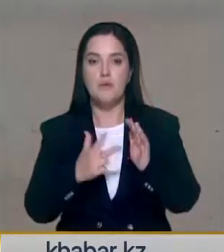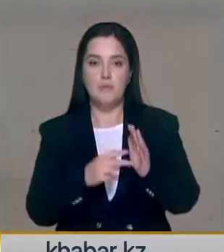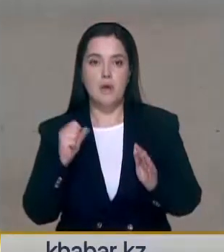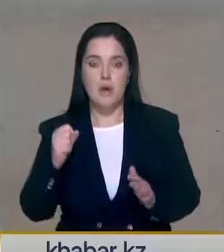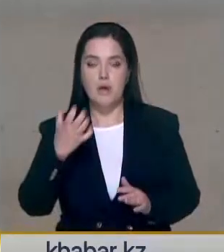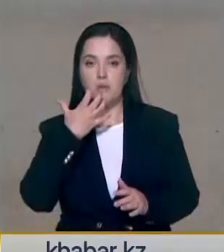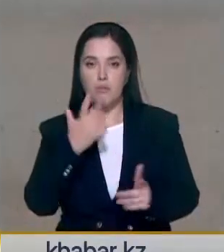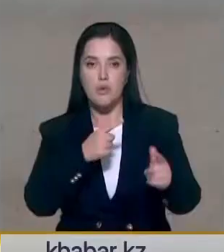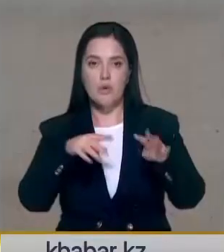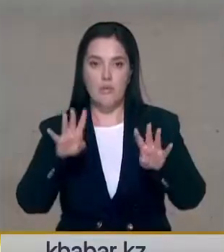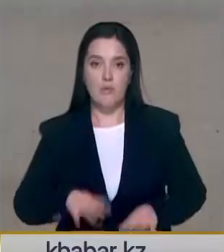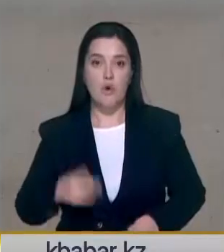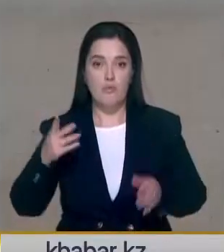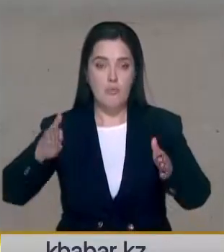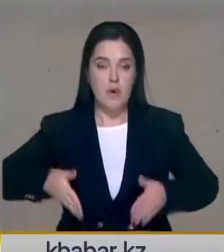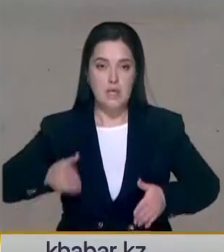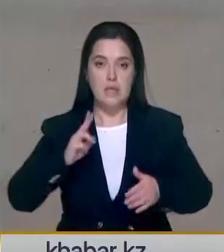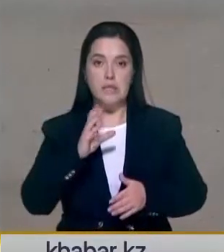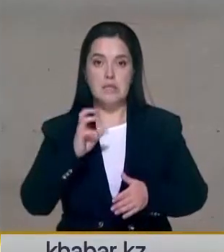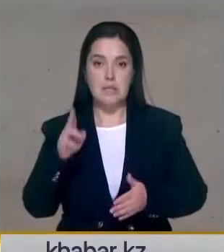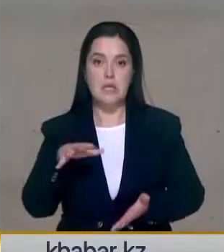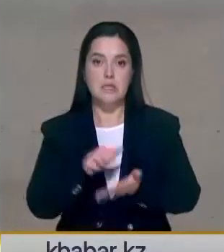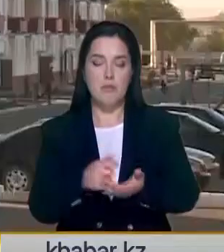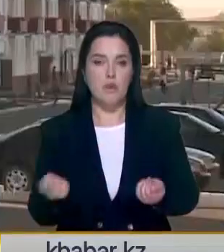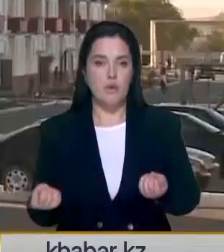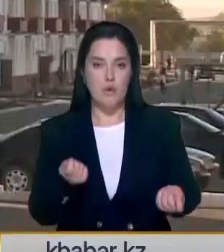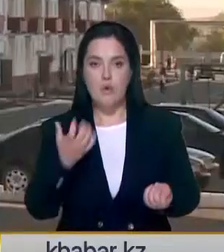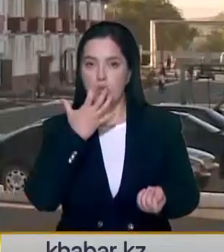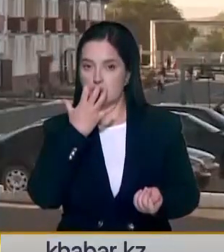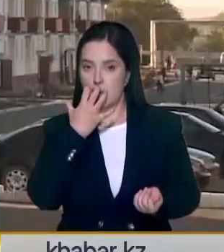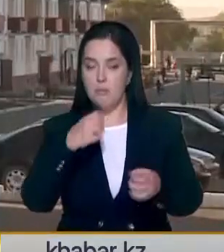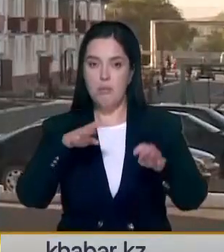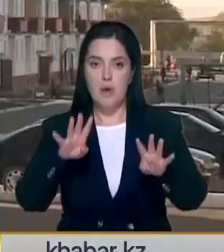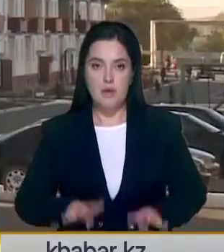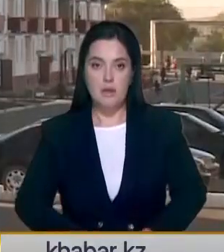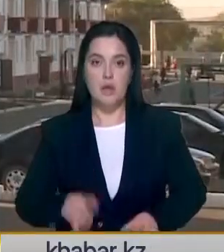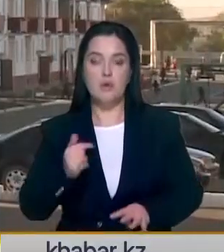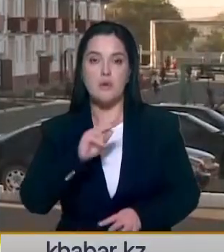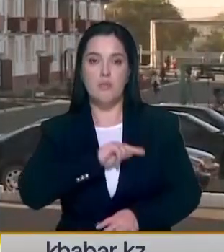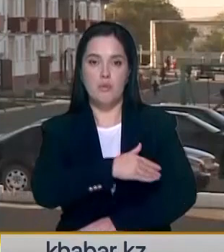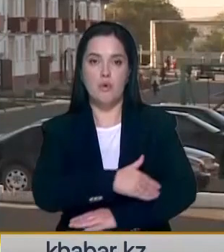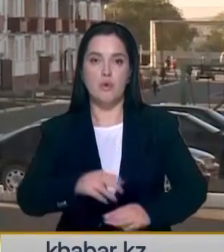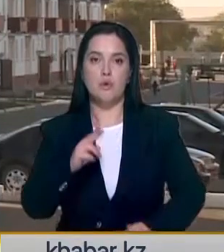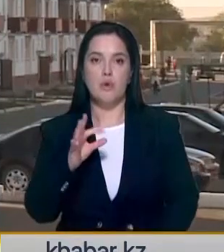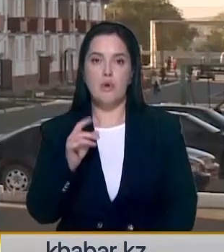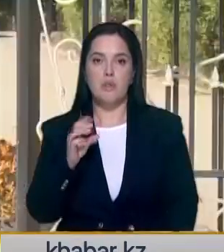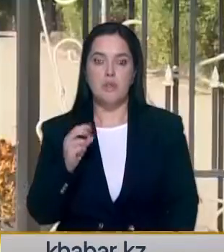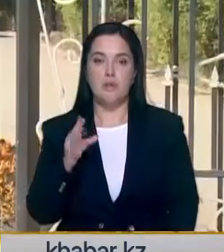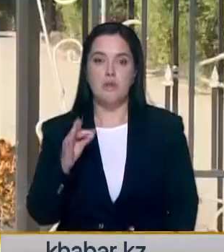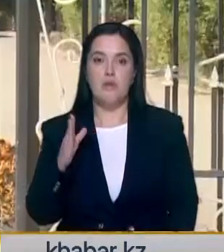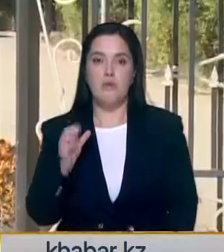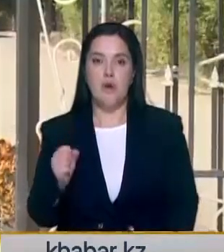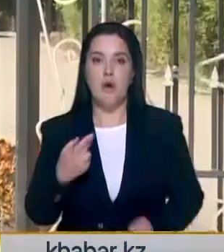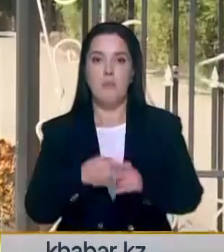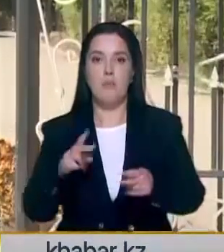тепло дали по двум подъездам специалисты КСК занимаются регулировкой тепла также они работают на улице козенкова по словам чиновников